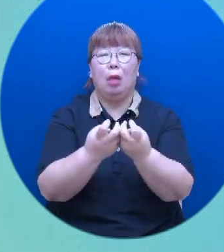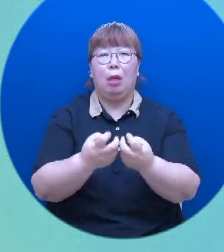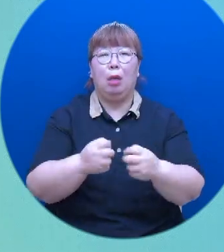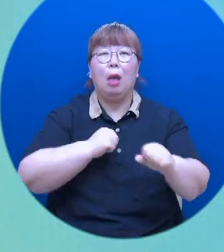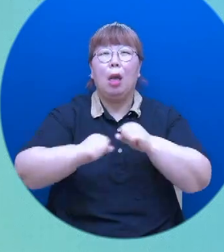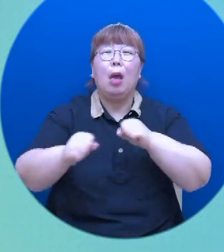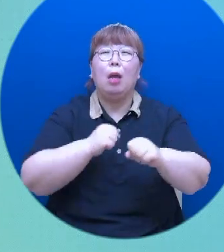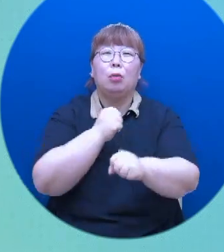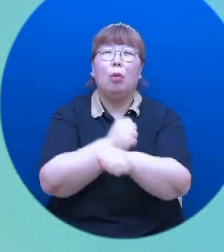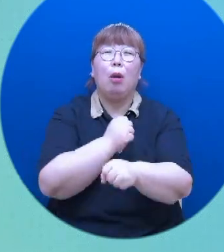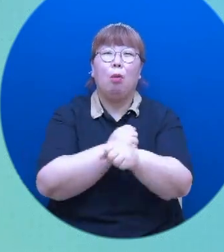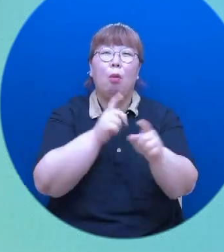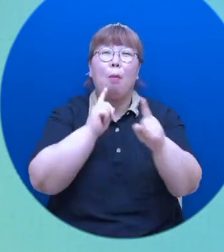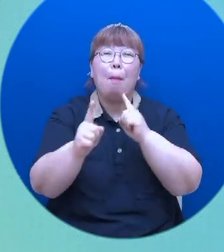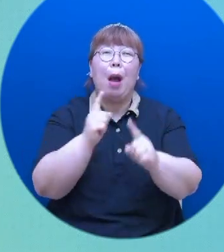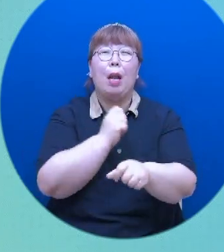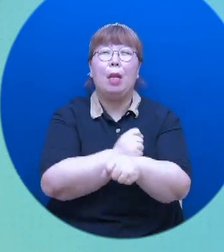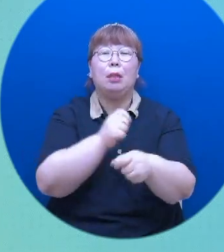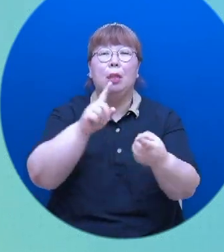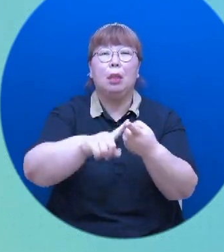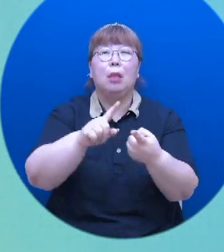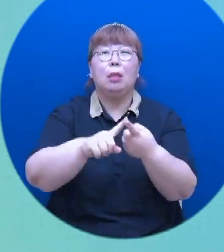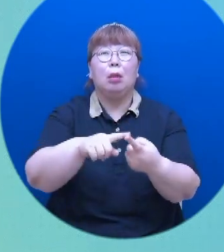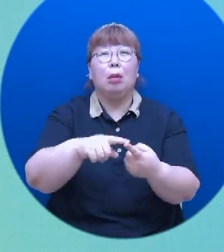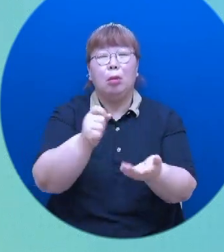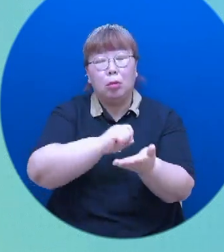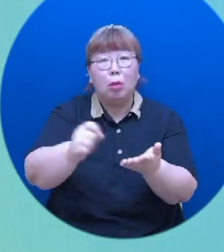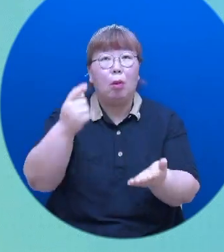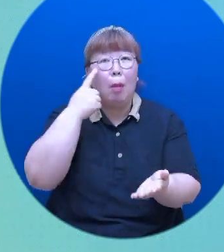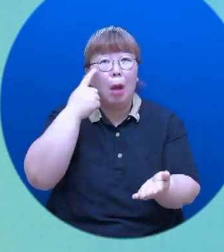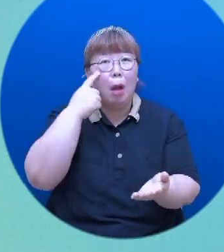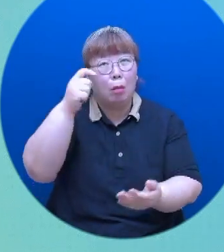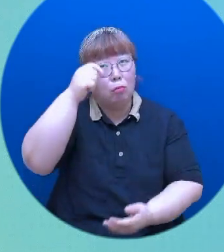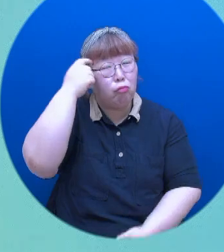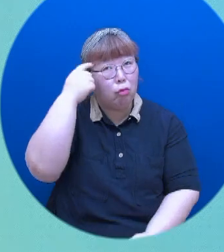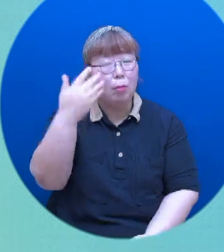행할지, 어떻게 말할지 논술하라. 문제를 내주고 있잖아요.